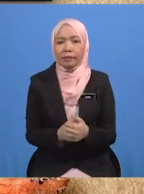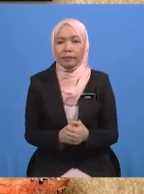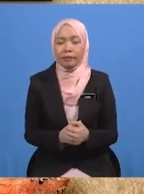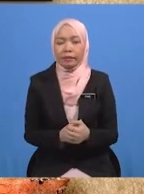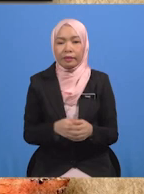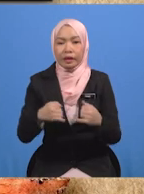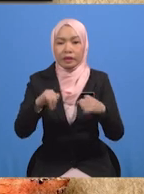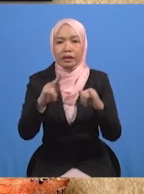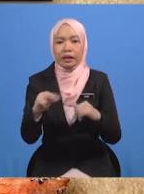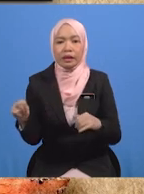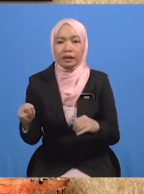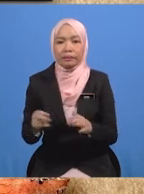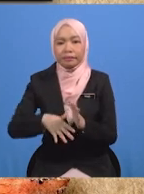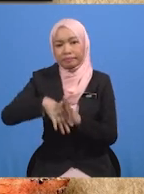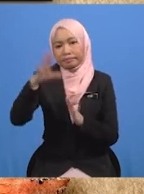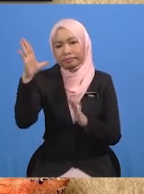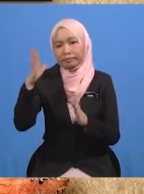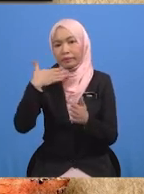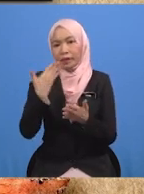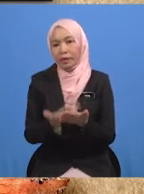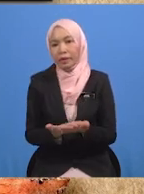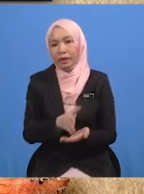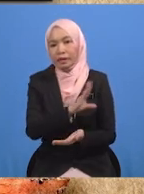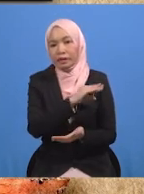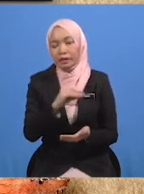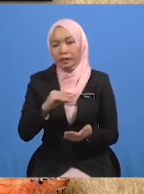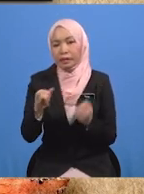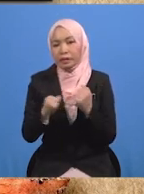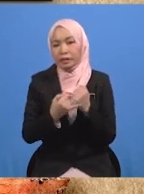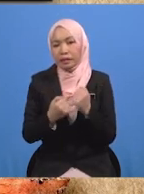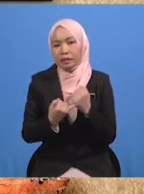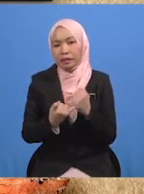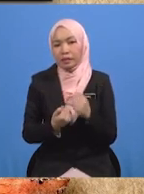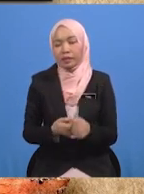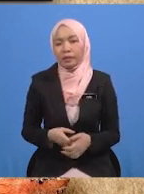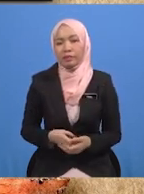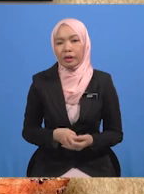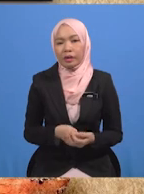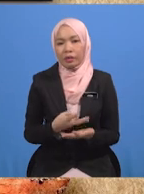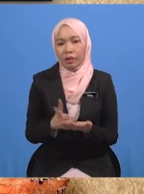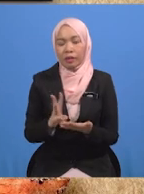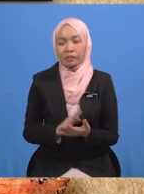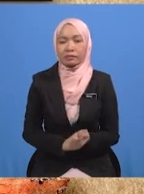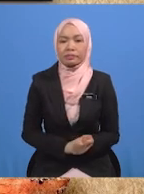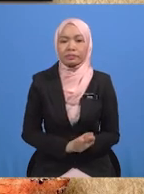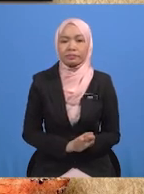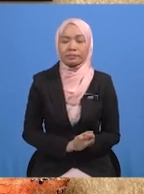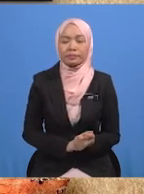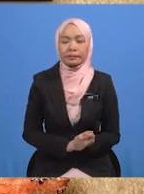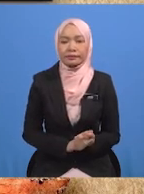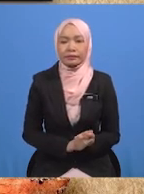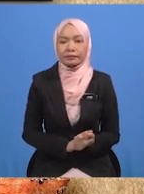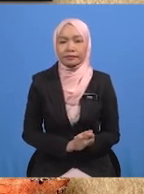laluan perdagangan ini apabila membeli 45% saham syarikat daripada Gubernur Mesir